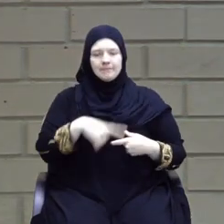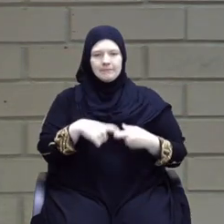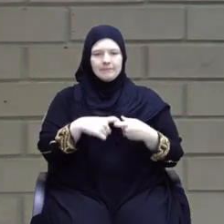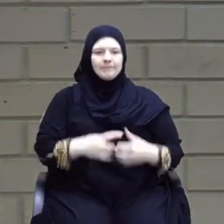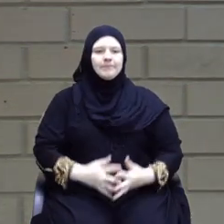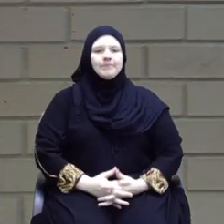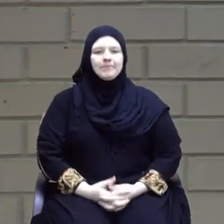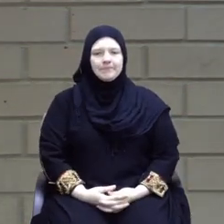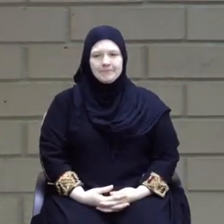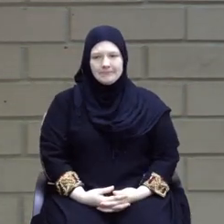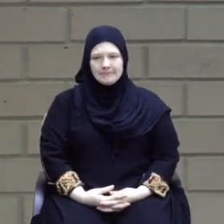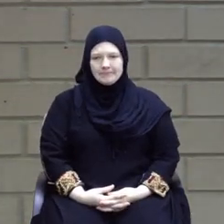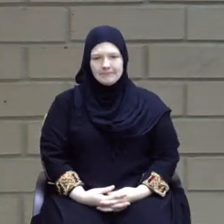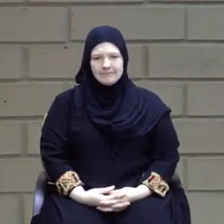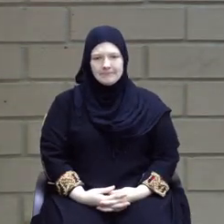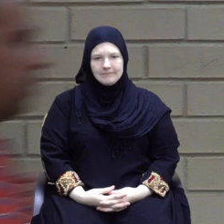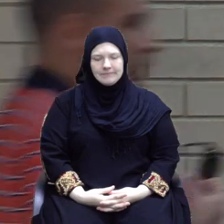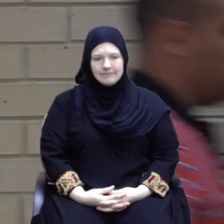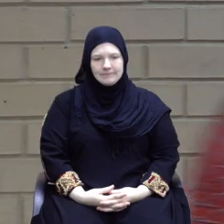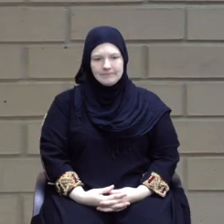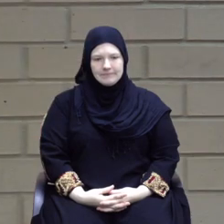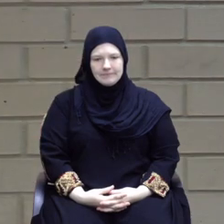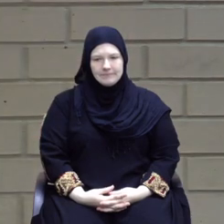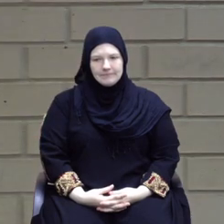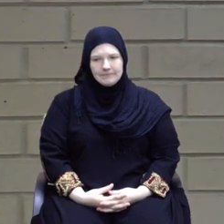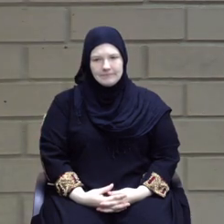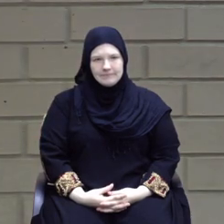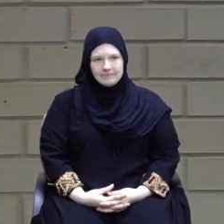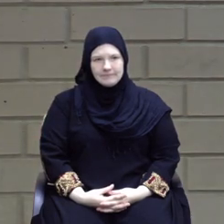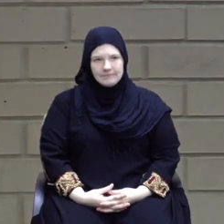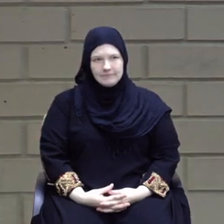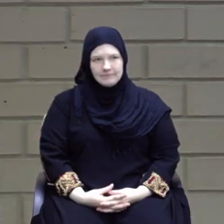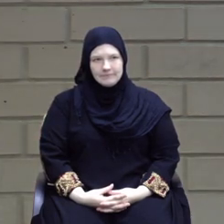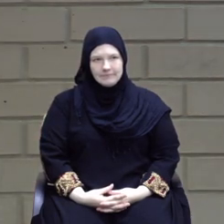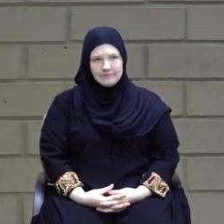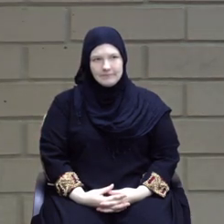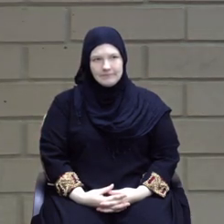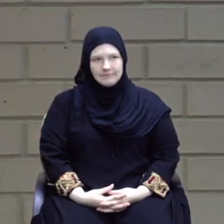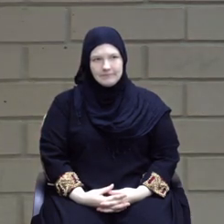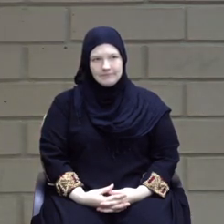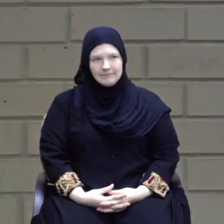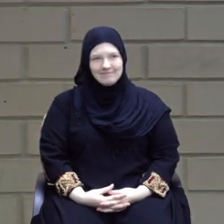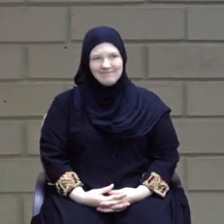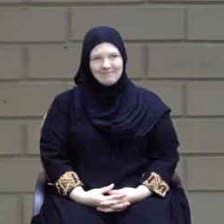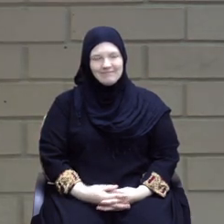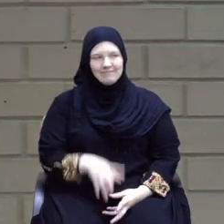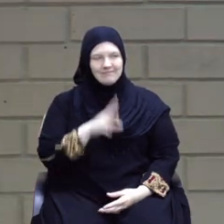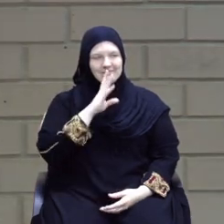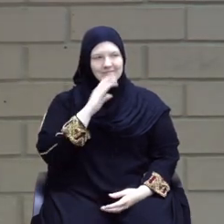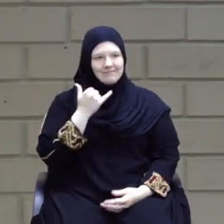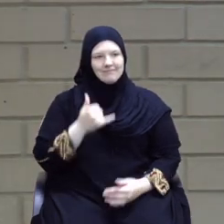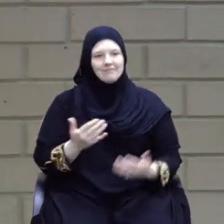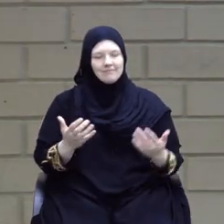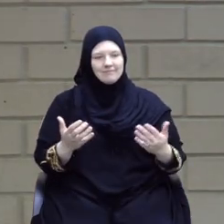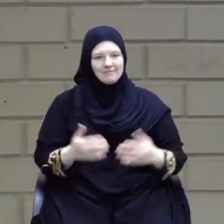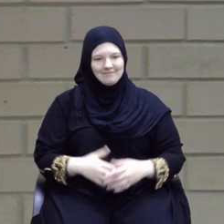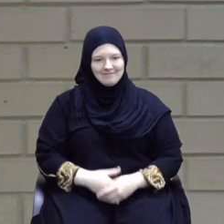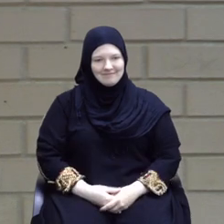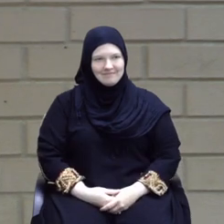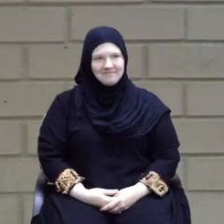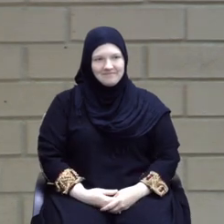إن الله وملائكته يصلون على النبي يا أيها الذين آمنوا صلوا عليه وسلموا